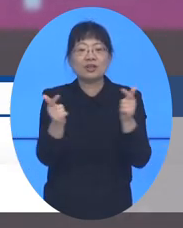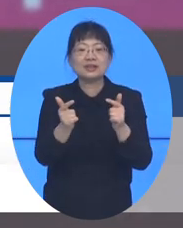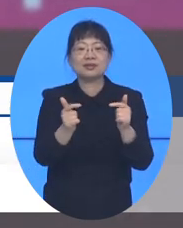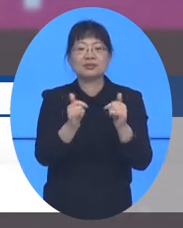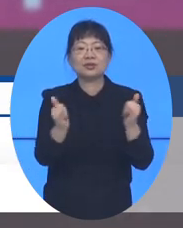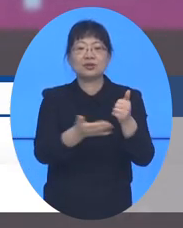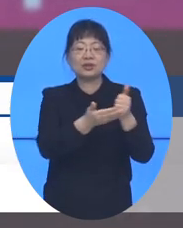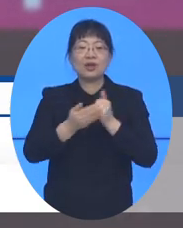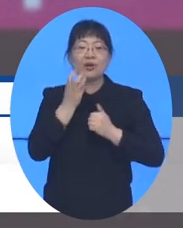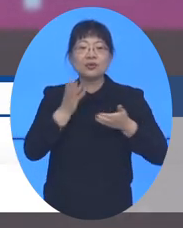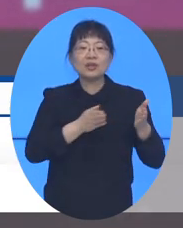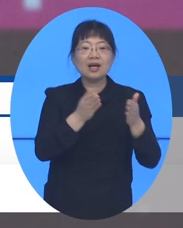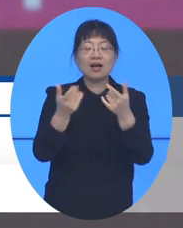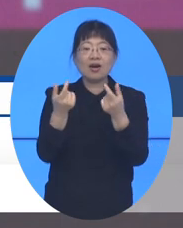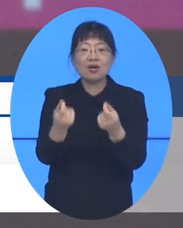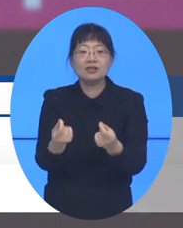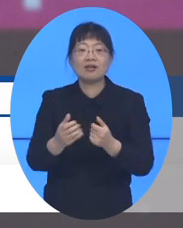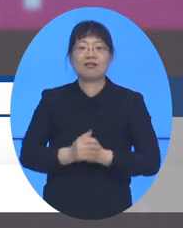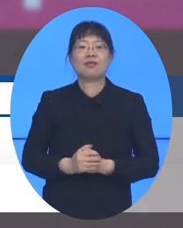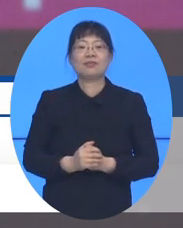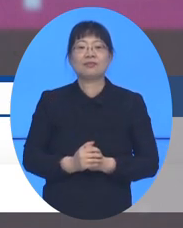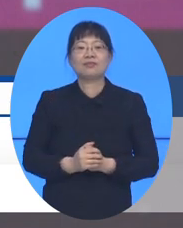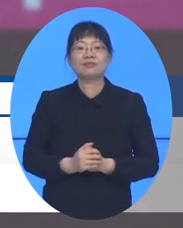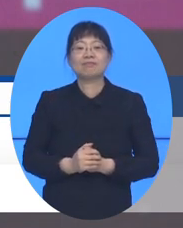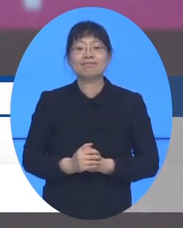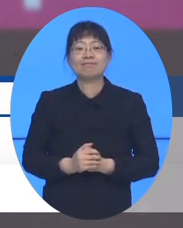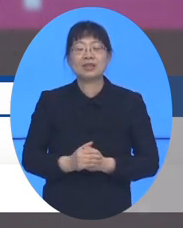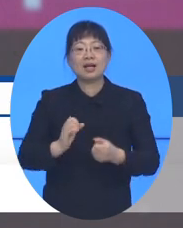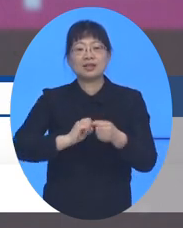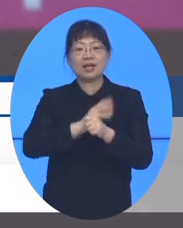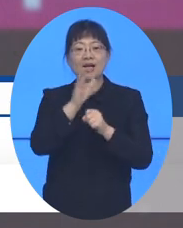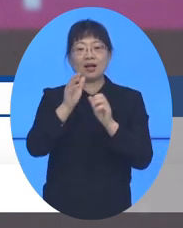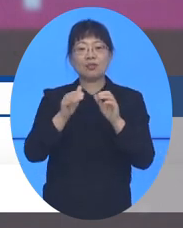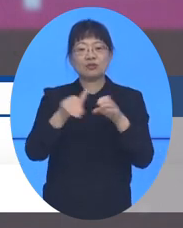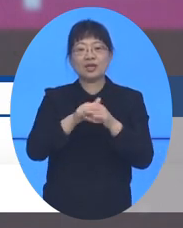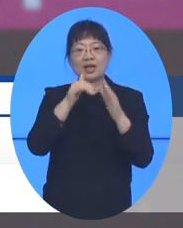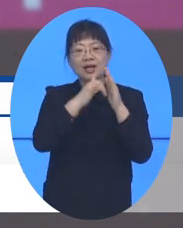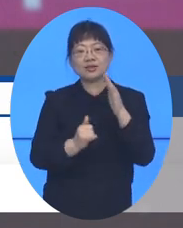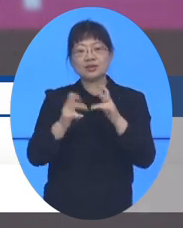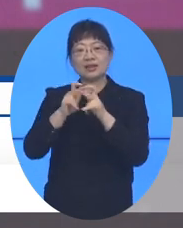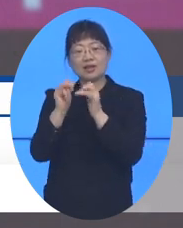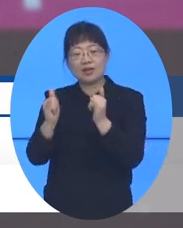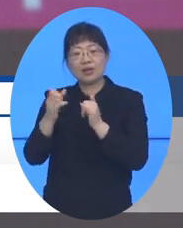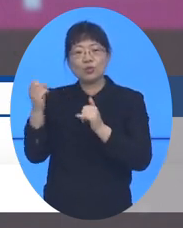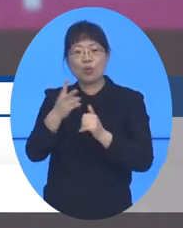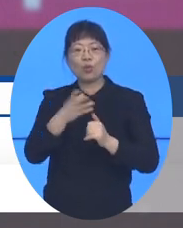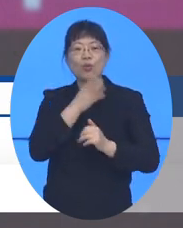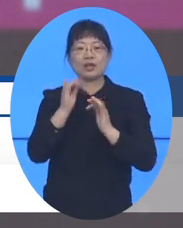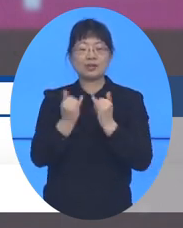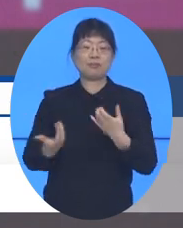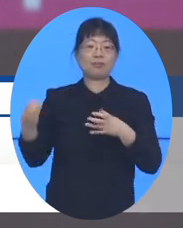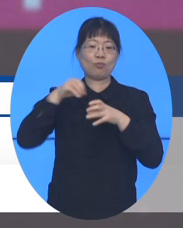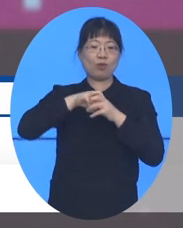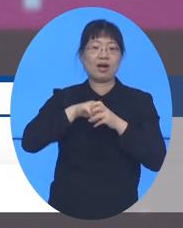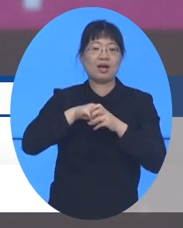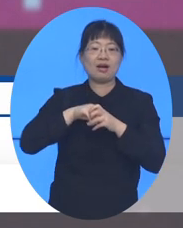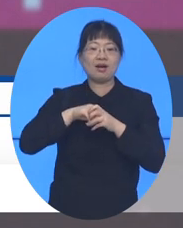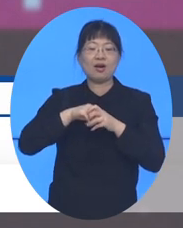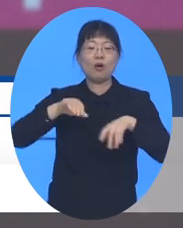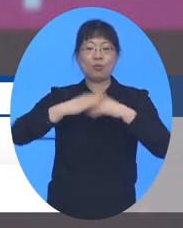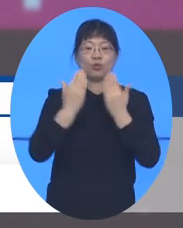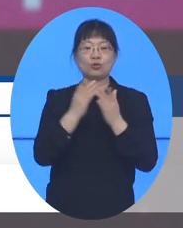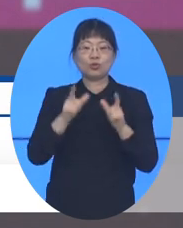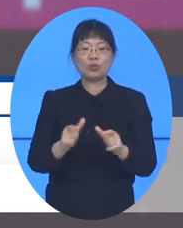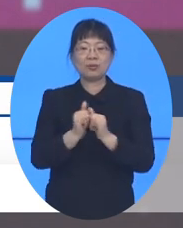경기도는 이와 같이 가문화하죠. 장애인, 또 어르신들을 포함해서 전